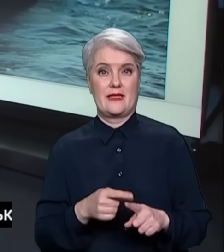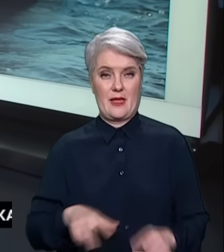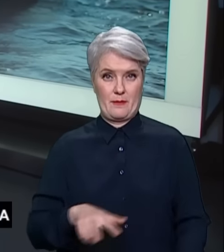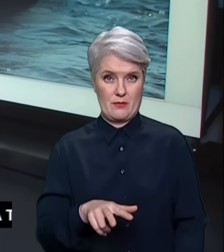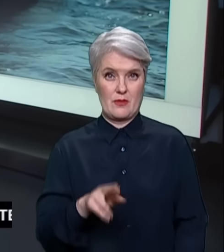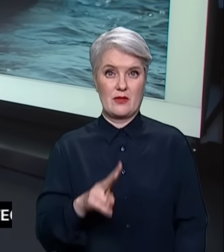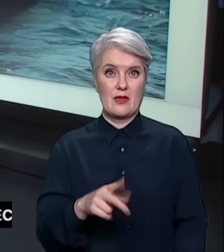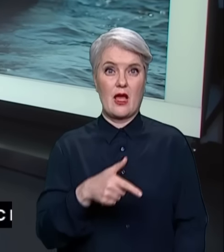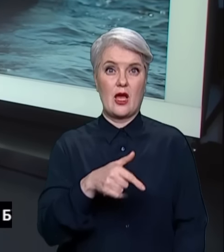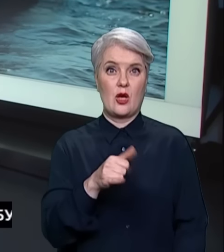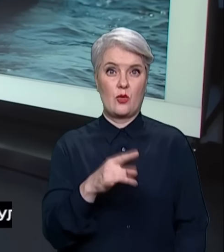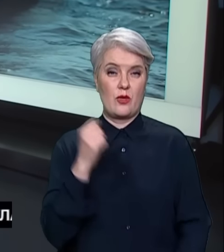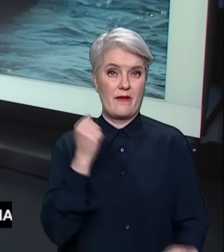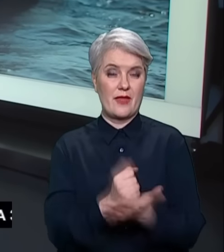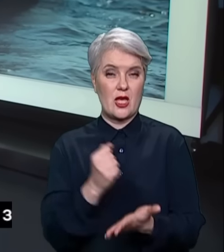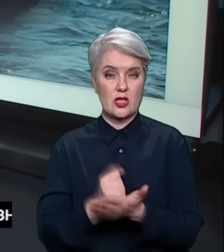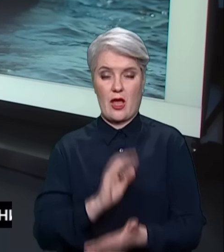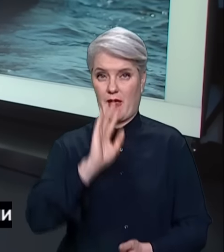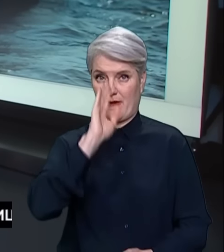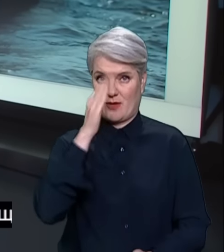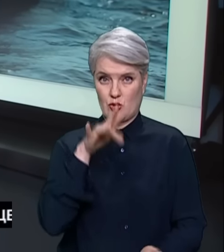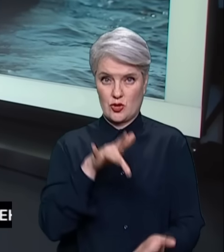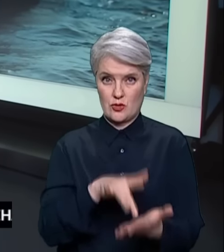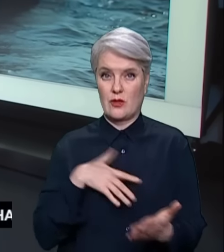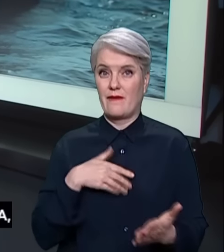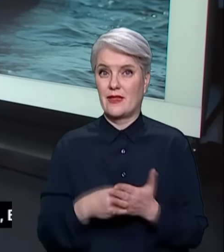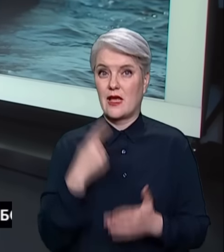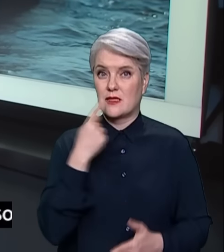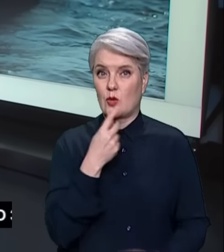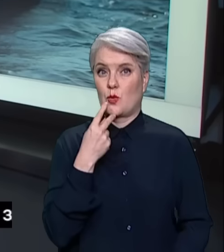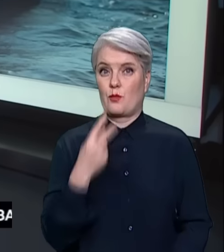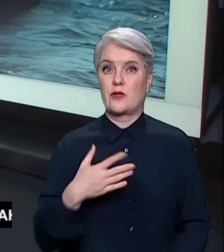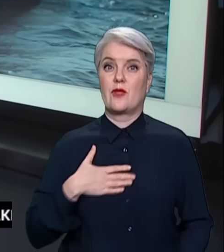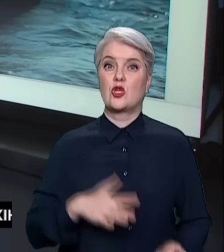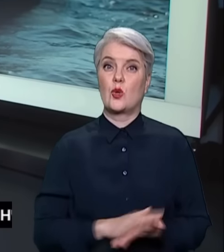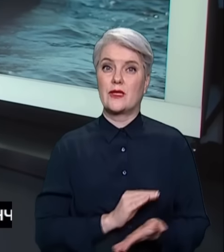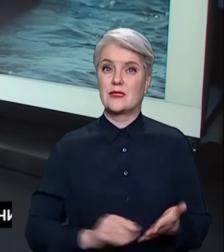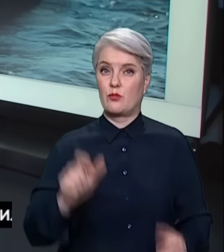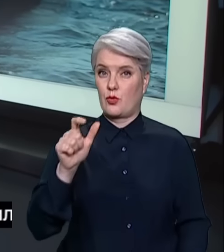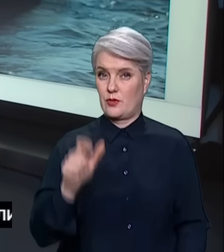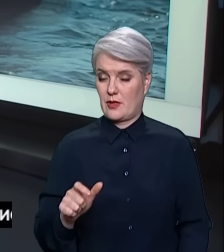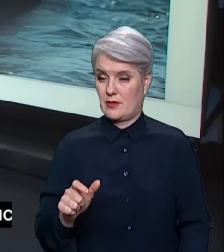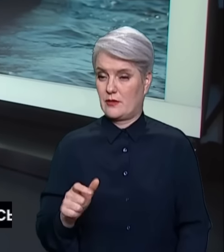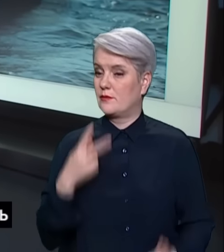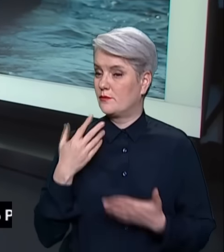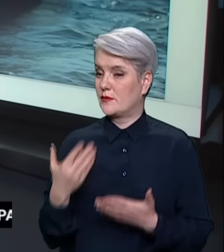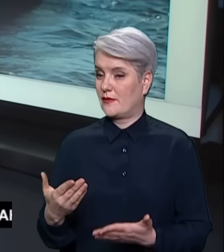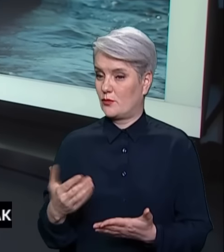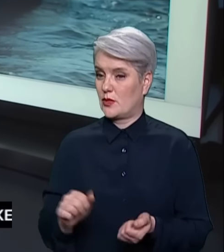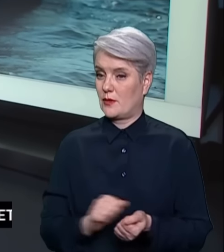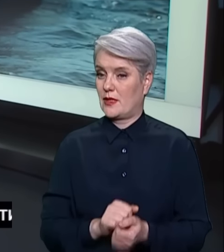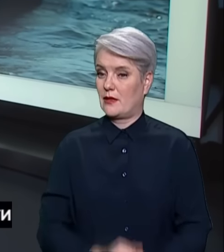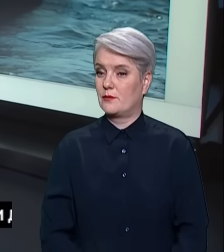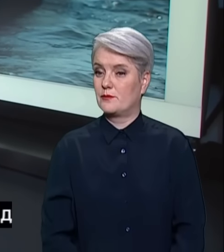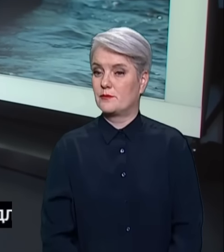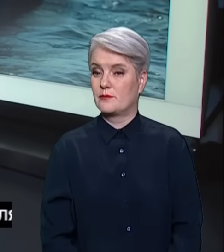вдається вражати ним ворожі цілі? На власні очі бачив кореспондент Суспільного Нікіта Галка. Його ексклюзивний матеріал –